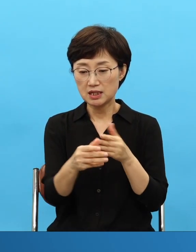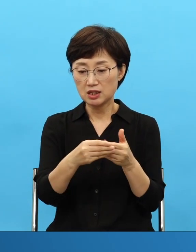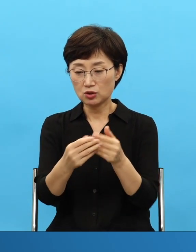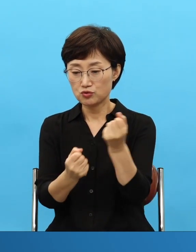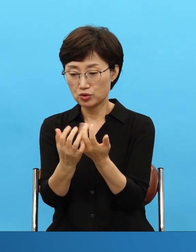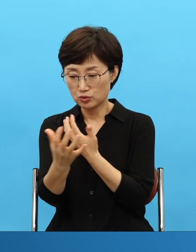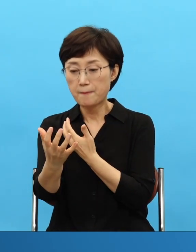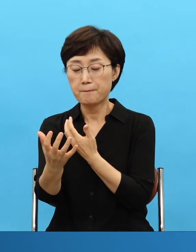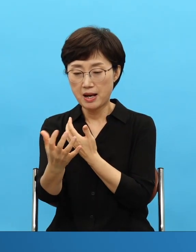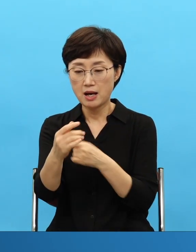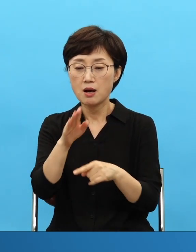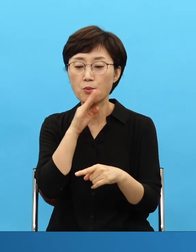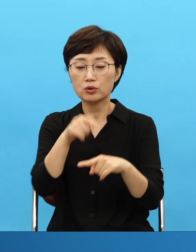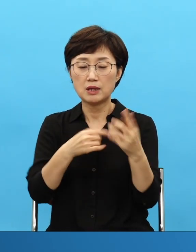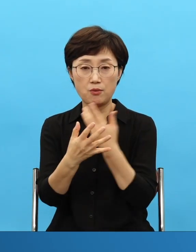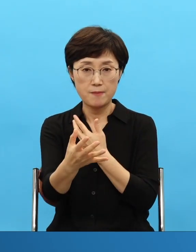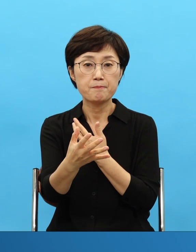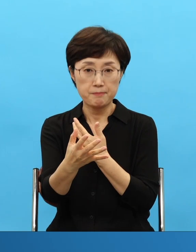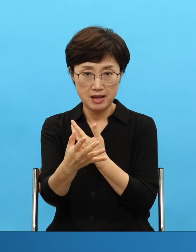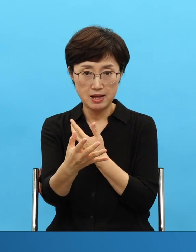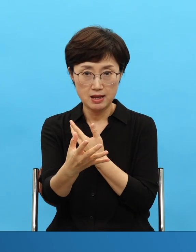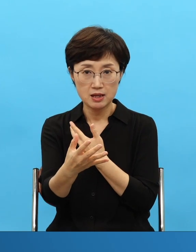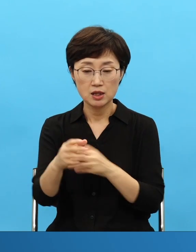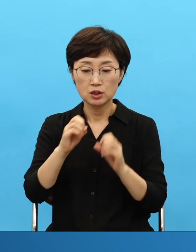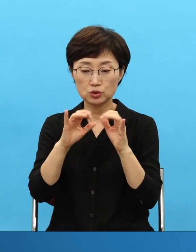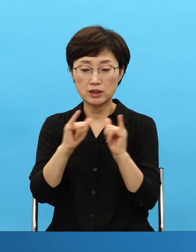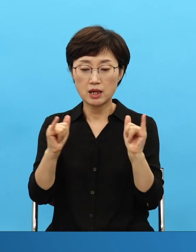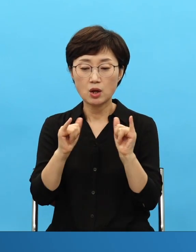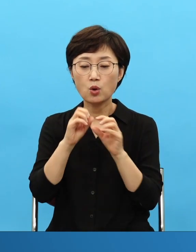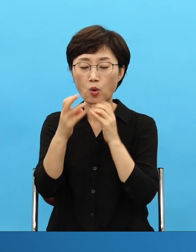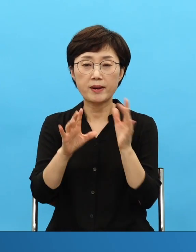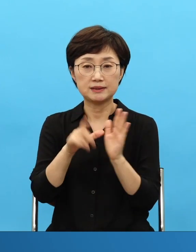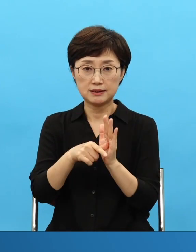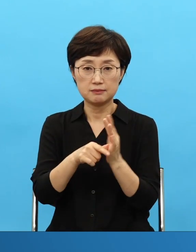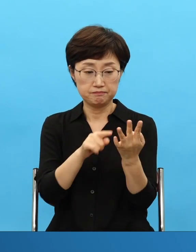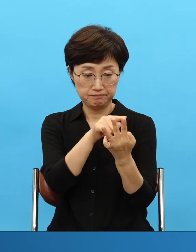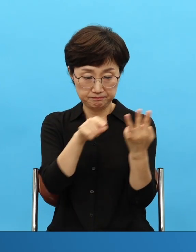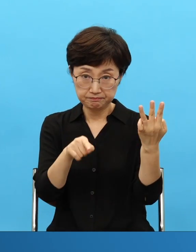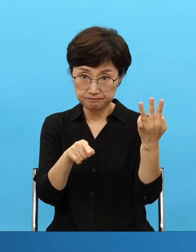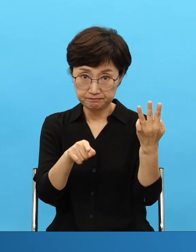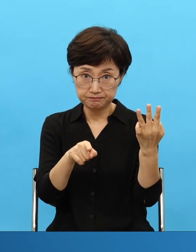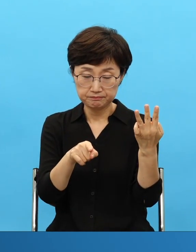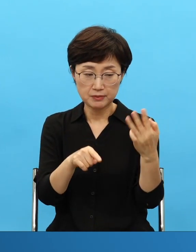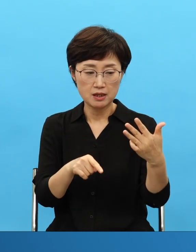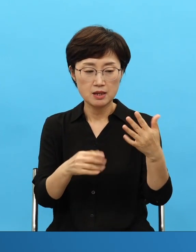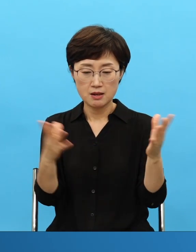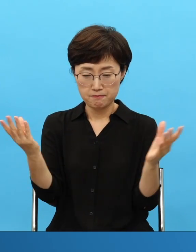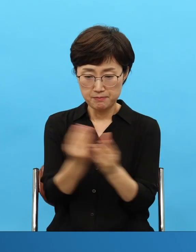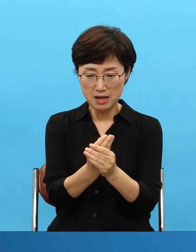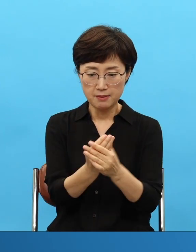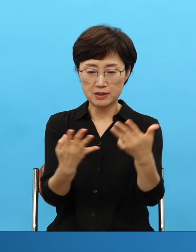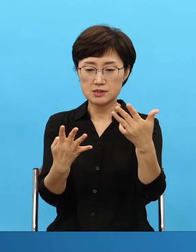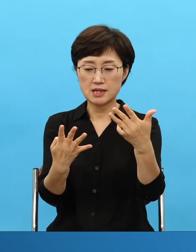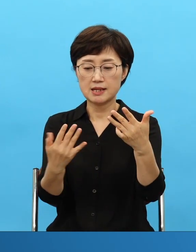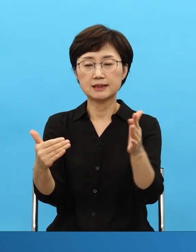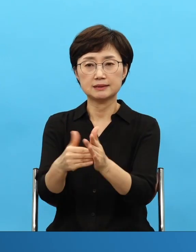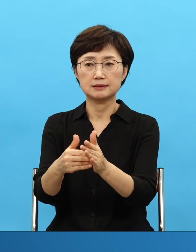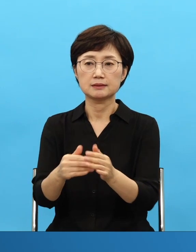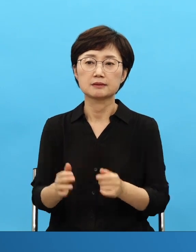본대회, 랩넌트 나잇과 전도자의 고백 시간으로 지난 7월 27일부터 8월 4일까지 진행됐습니다.